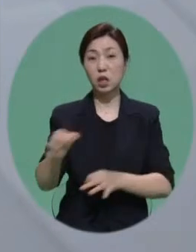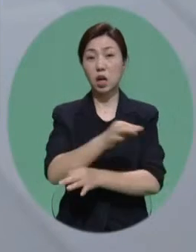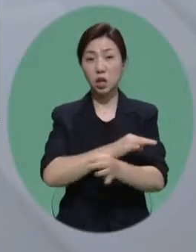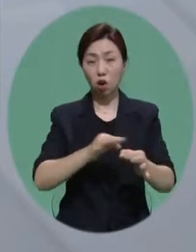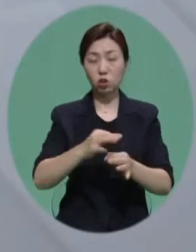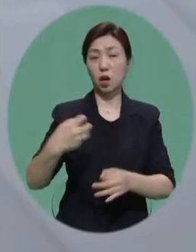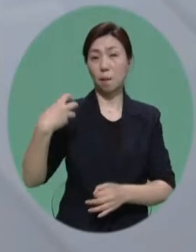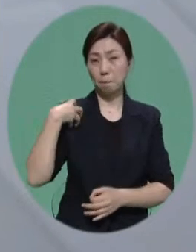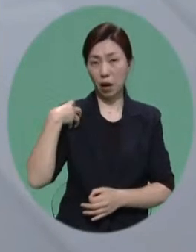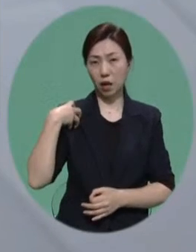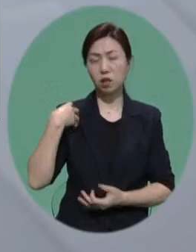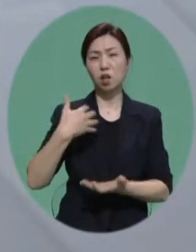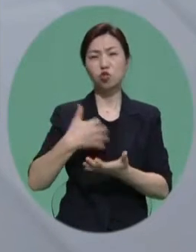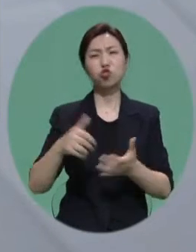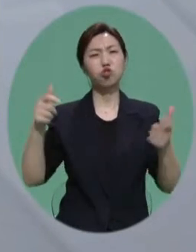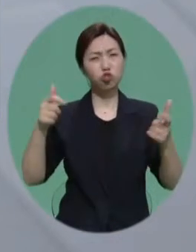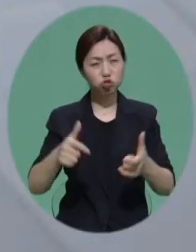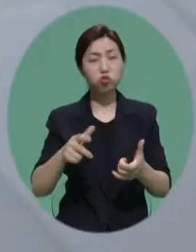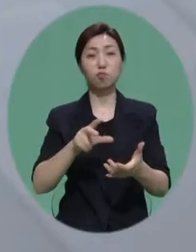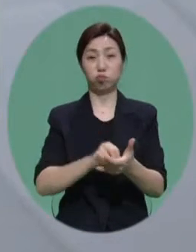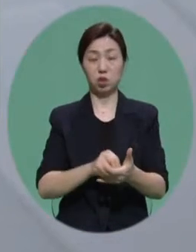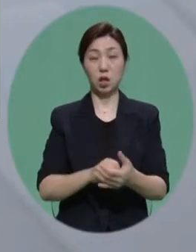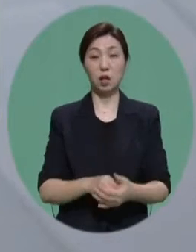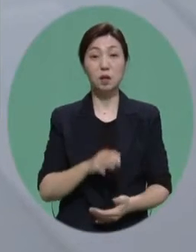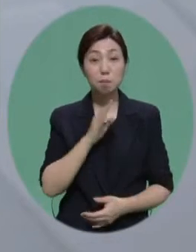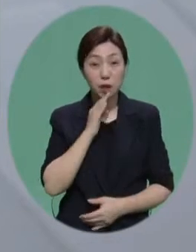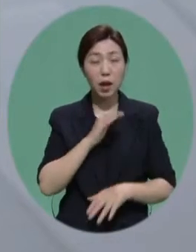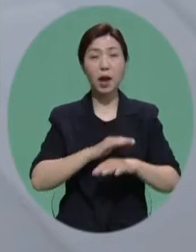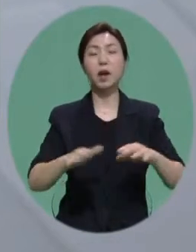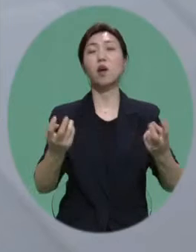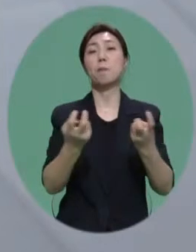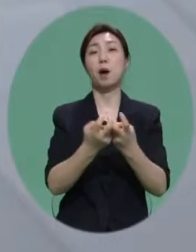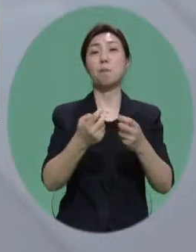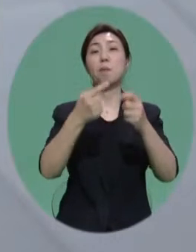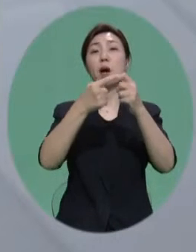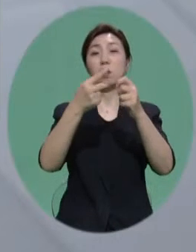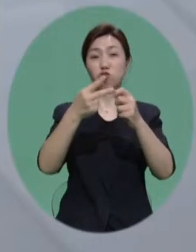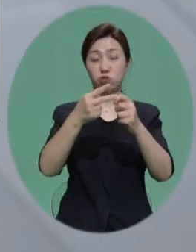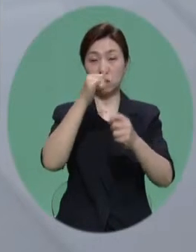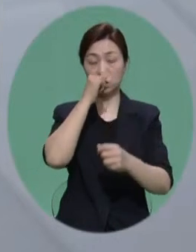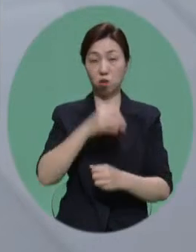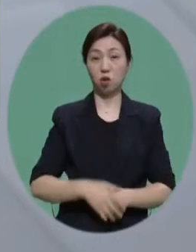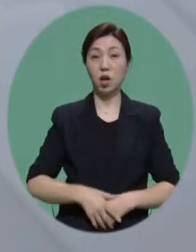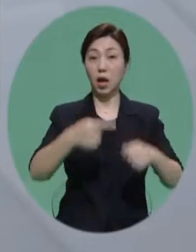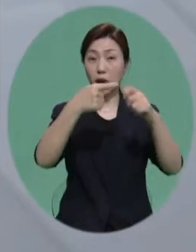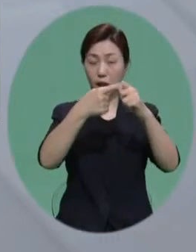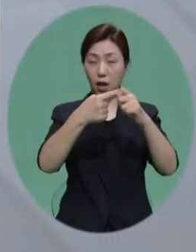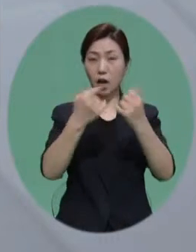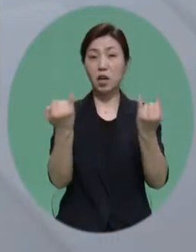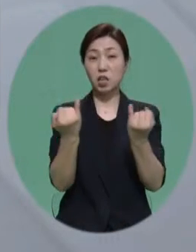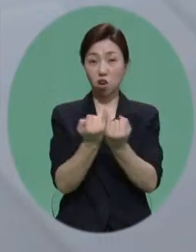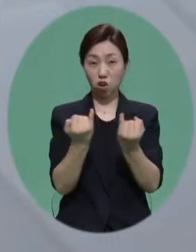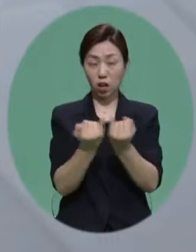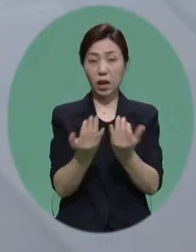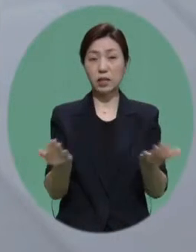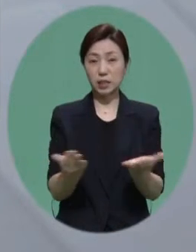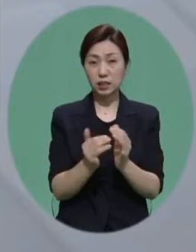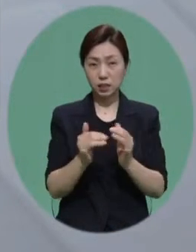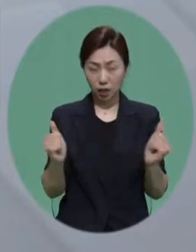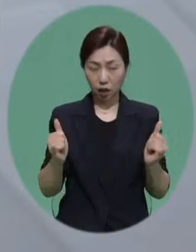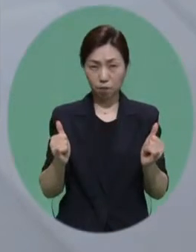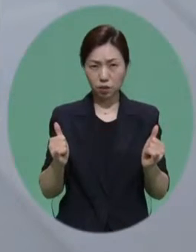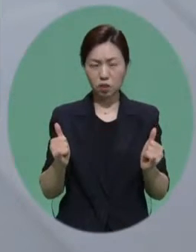아니겠습니까 거기에 대해서 할 수 있는 방법이 2가지가 있습니다 4 하나는 여성 인력을 더 활